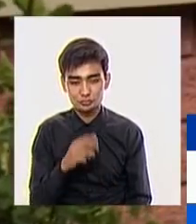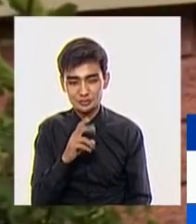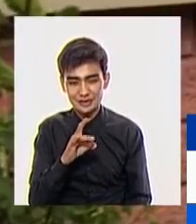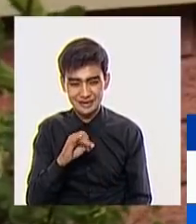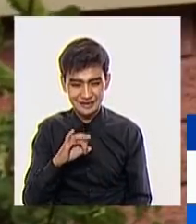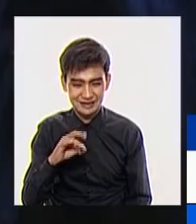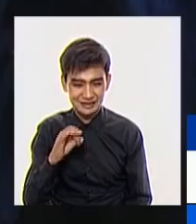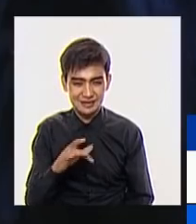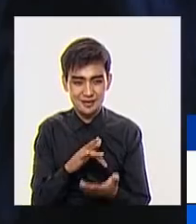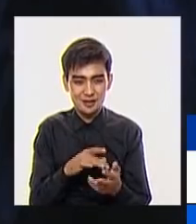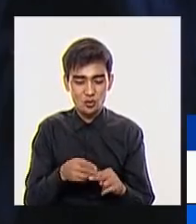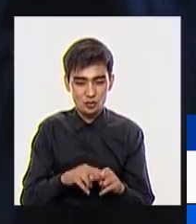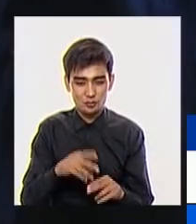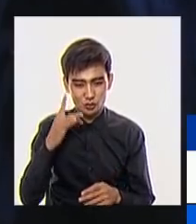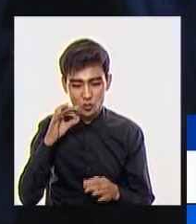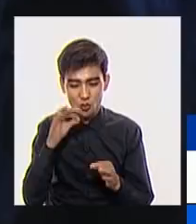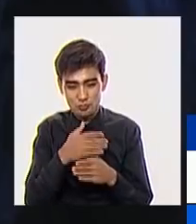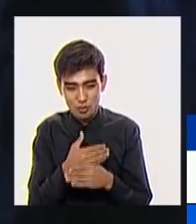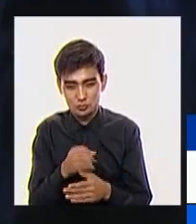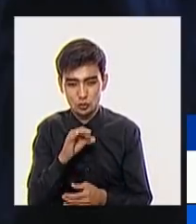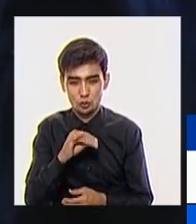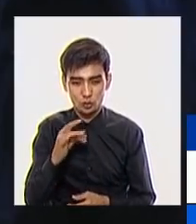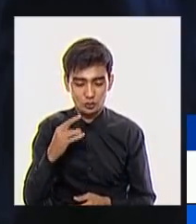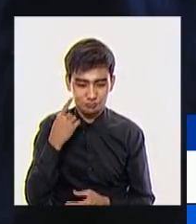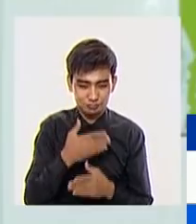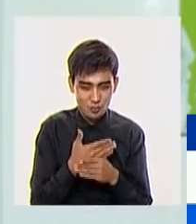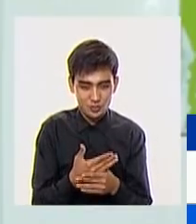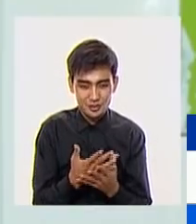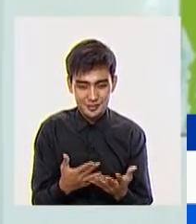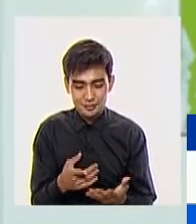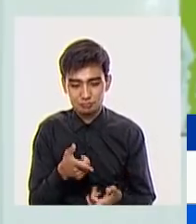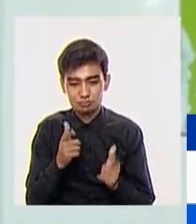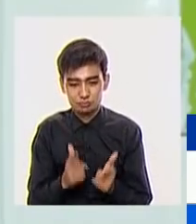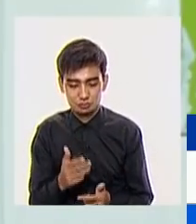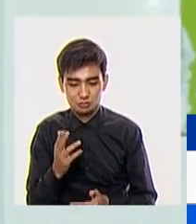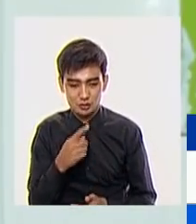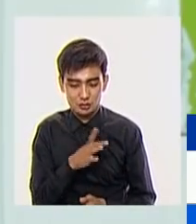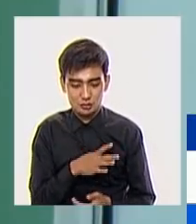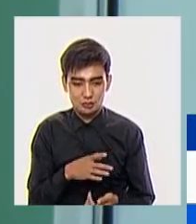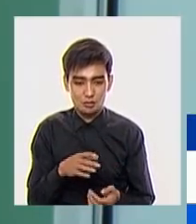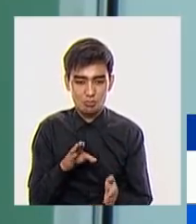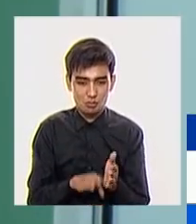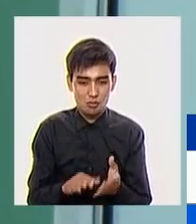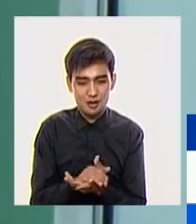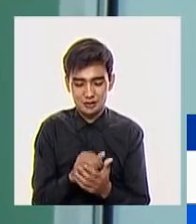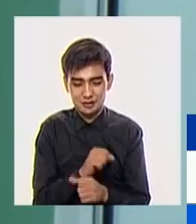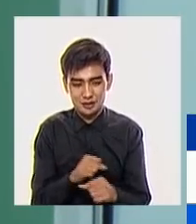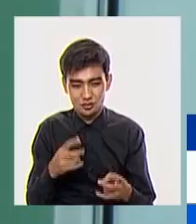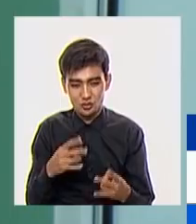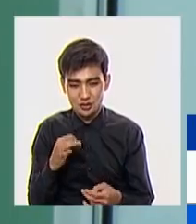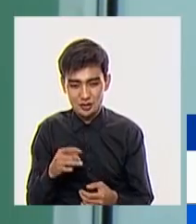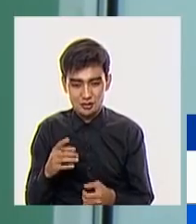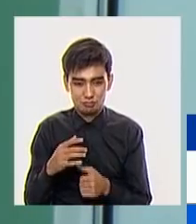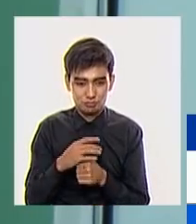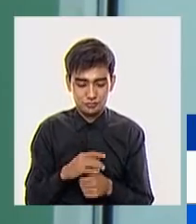жертвам бытового насилия оказывают психологическую и юридическую поддержку, согласны с инициативой. Ведь зачастую примирение происходит под